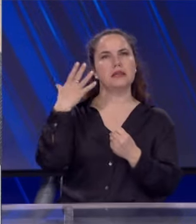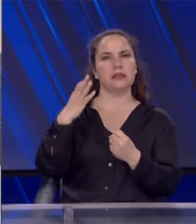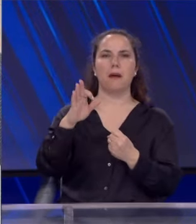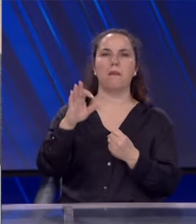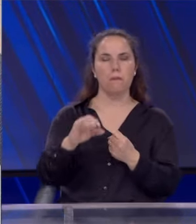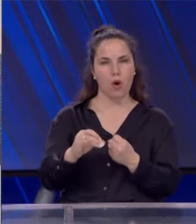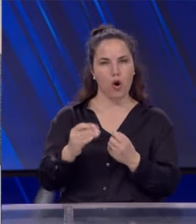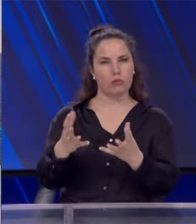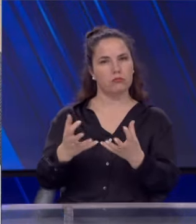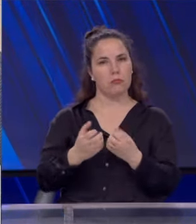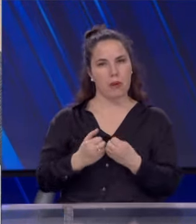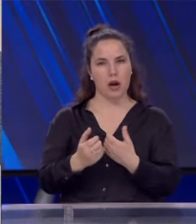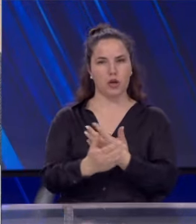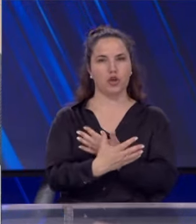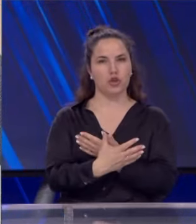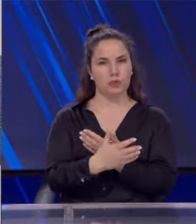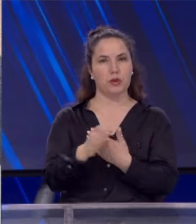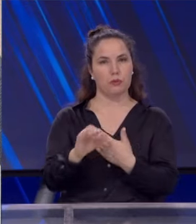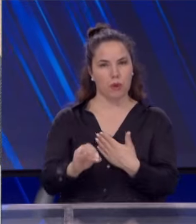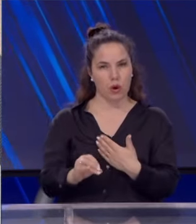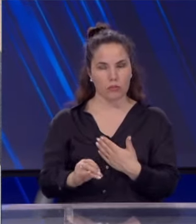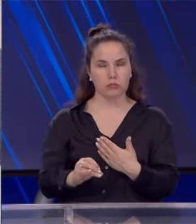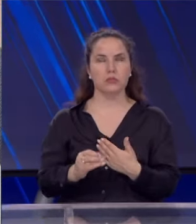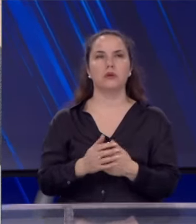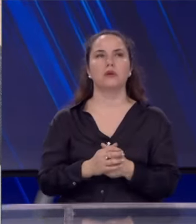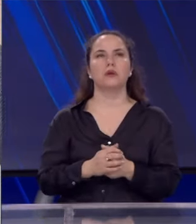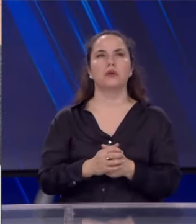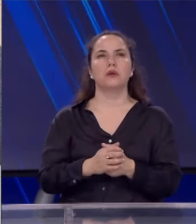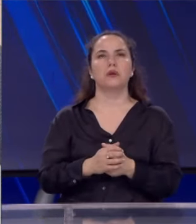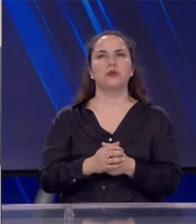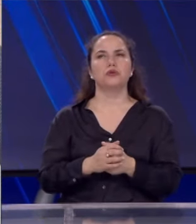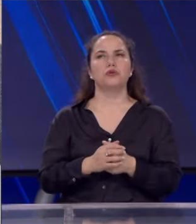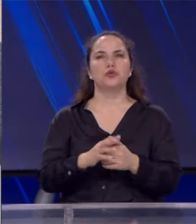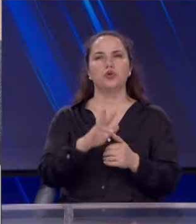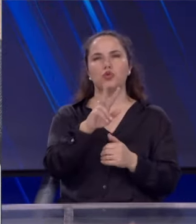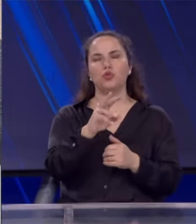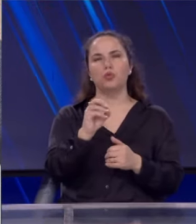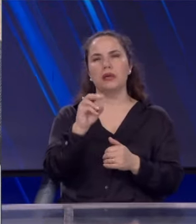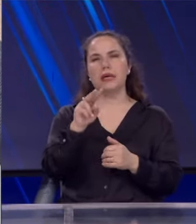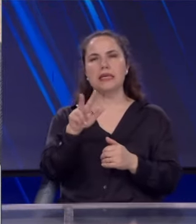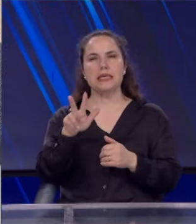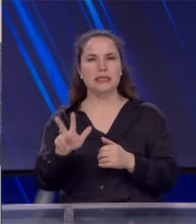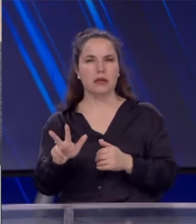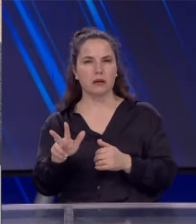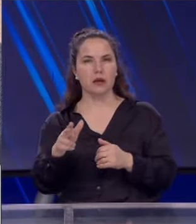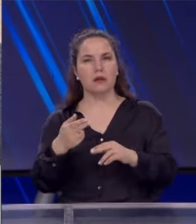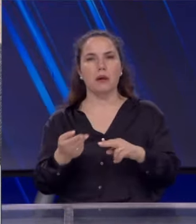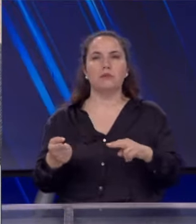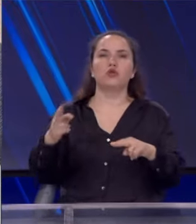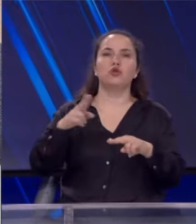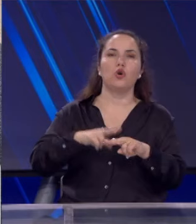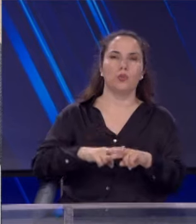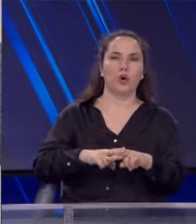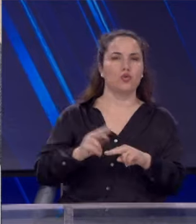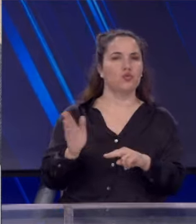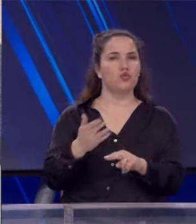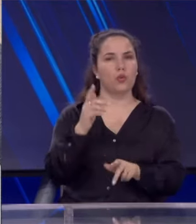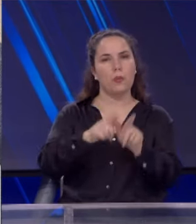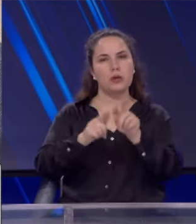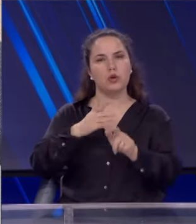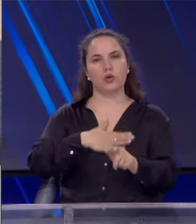këtyre mjeteve është në shifrat 3300, pra do të thotë që vetëm 2023-shin janë dyfishuar regjistrimet e mjeteve elektrike